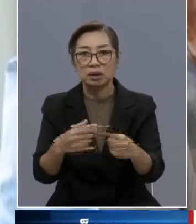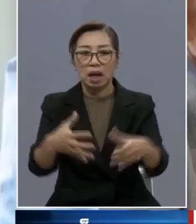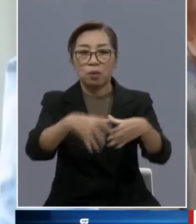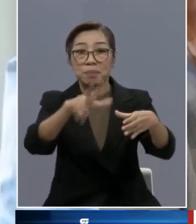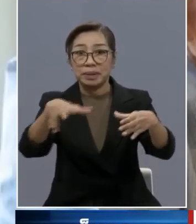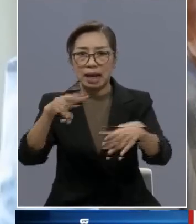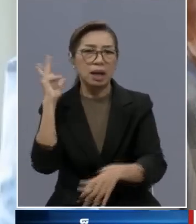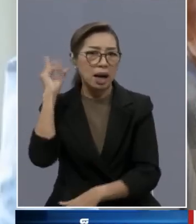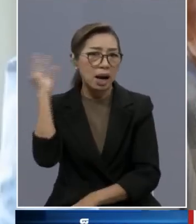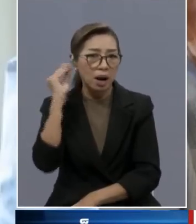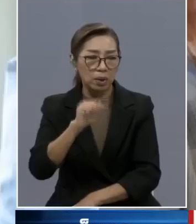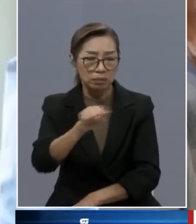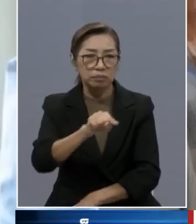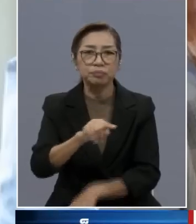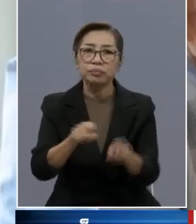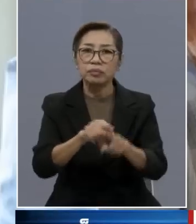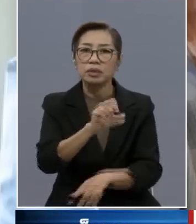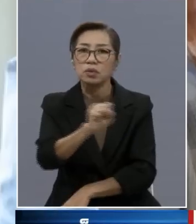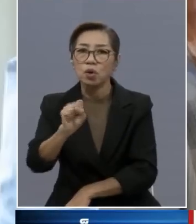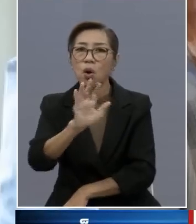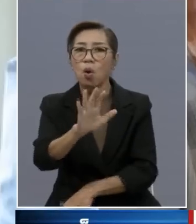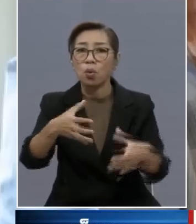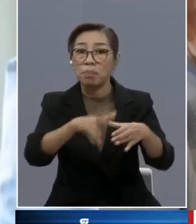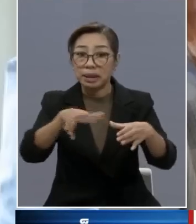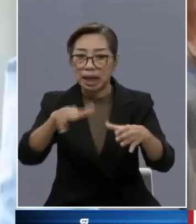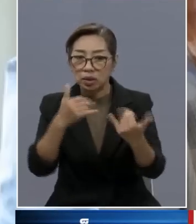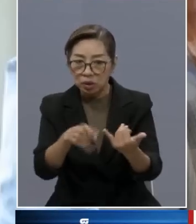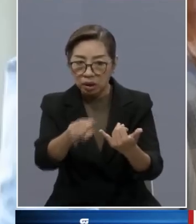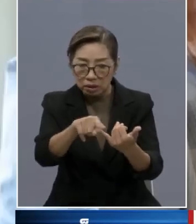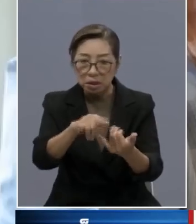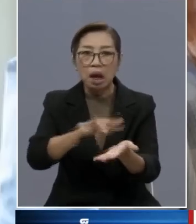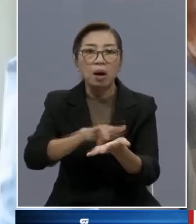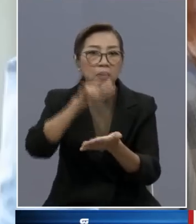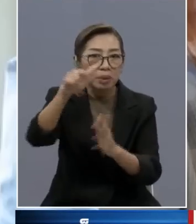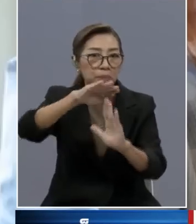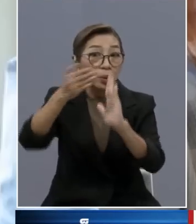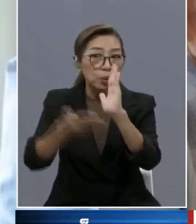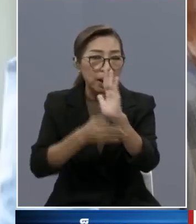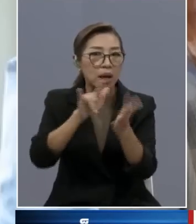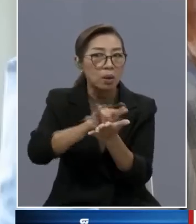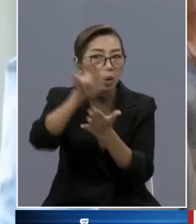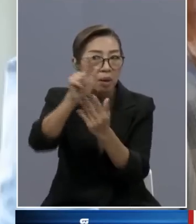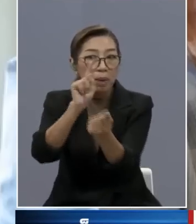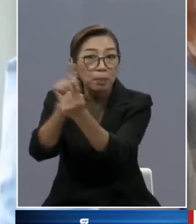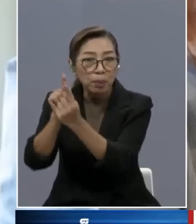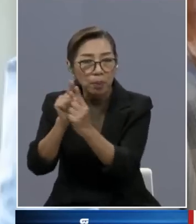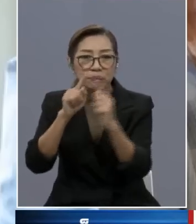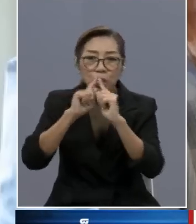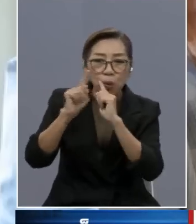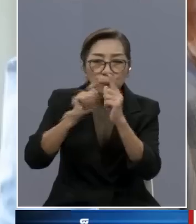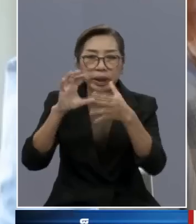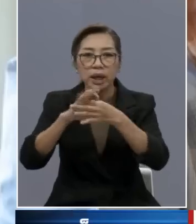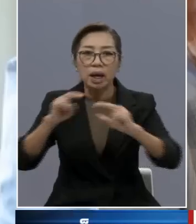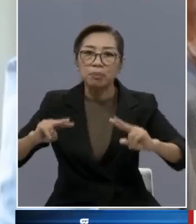าวเหมือนกันนะครับว่าบรรดาว่าที่ส.ส.แต่ละกวนเริ่มทยอยเดินทางไปหานายใหญ่เพื่อที่จะล็อบบี้โควต้ารัฐมนตรีกันแบบคึกคักแต่